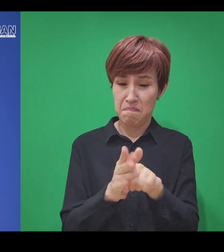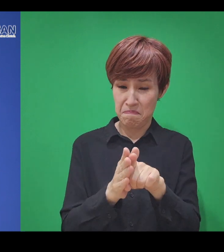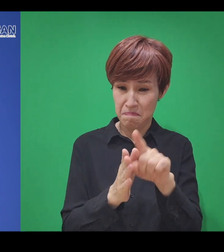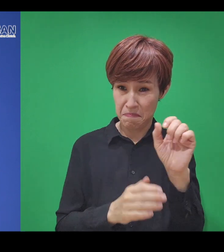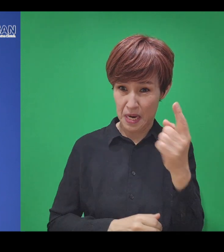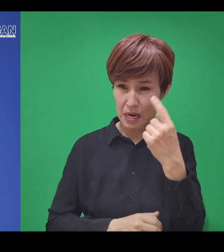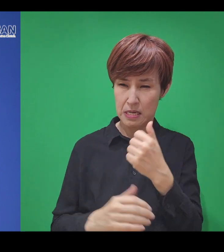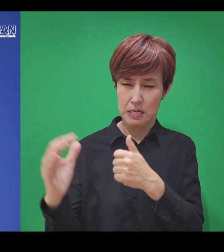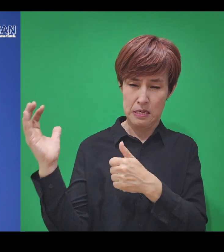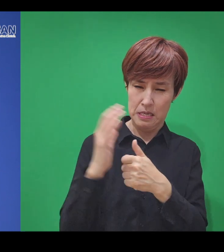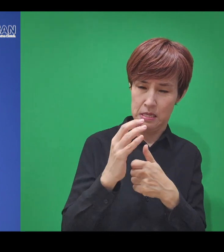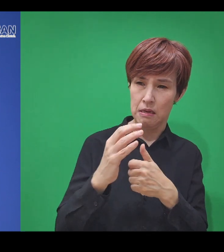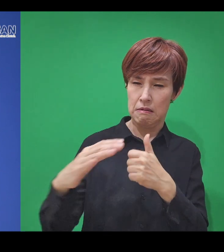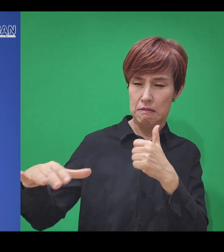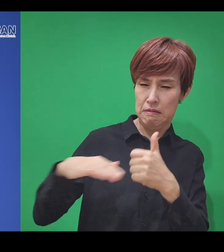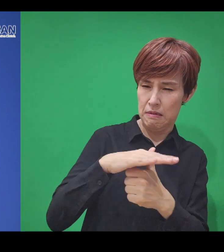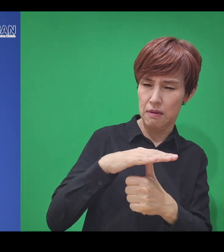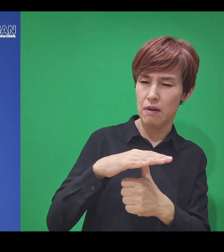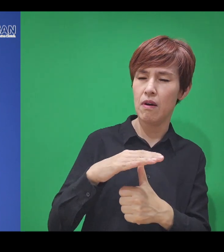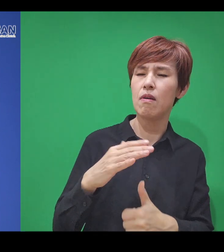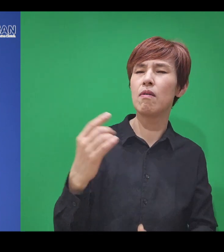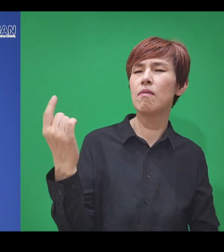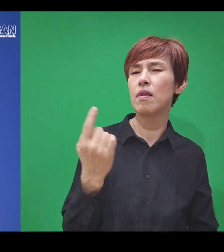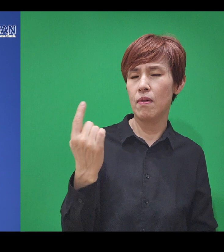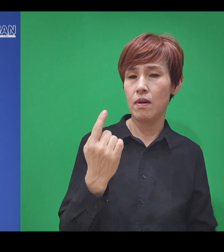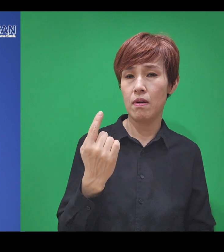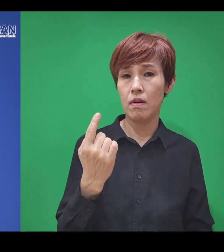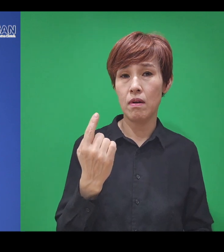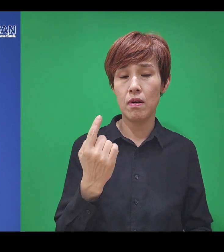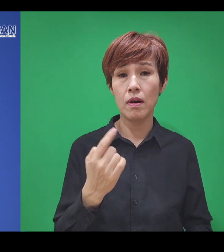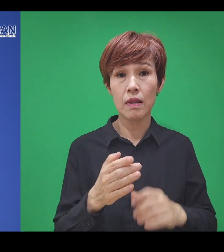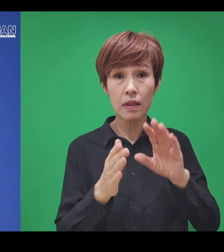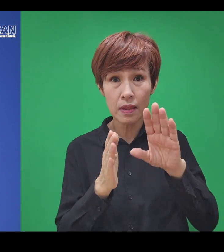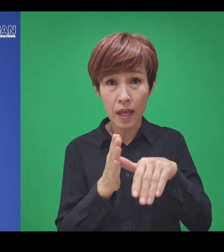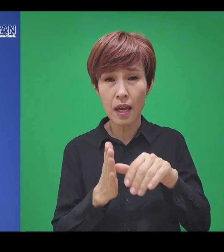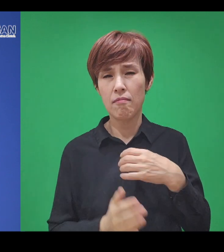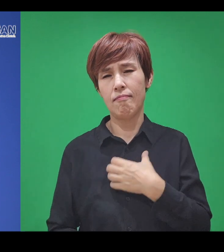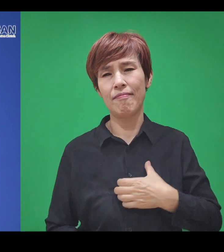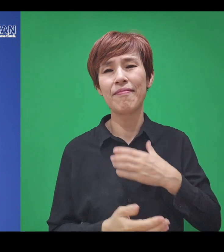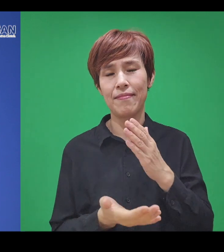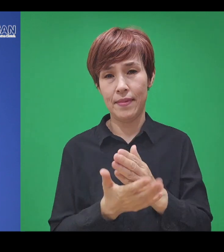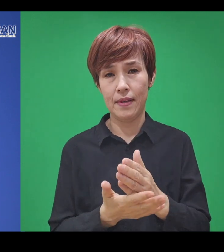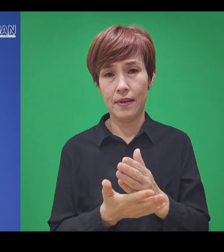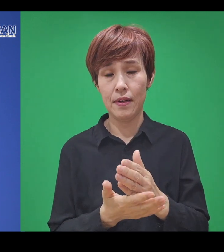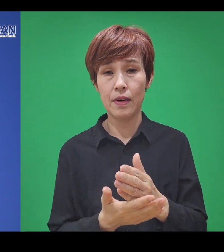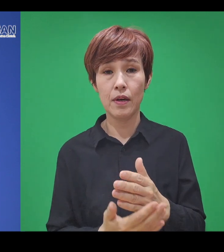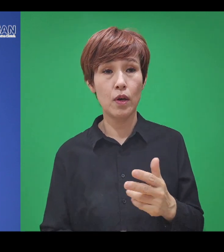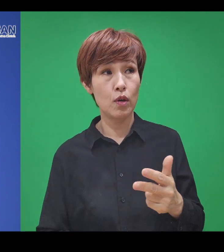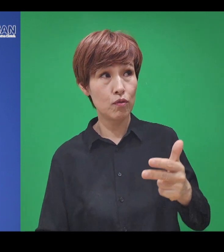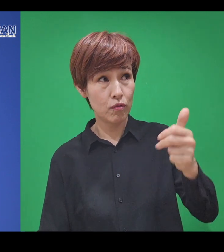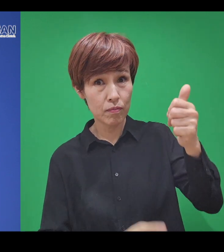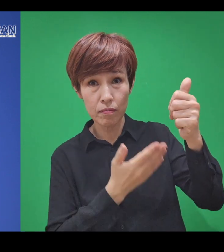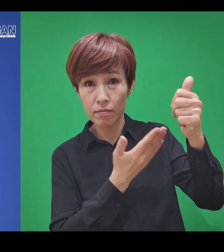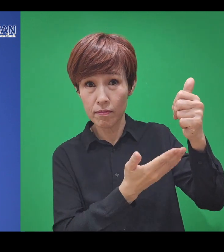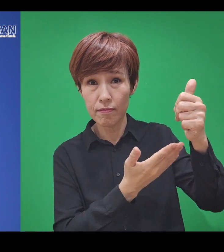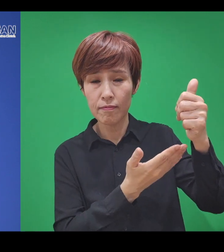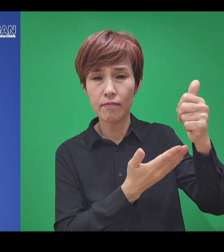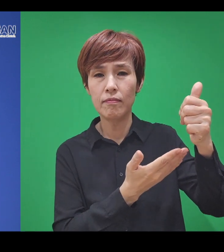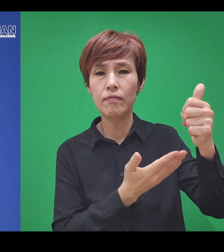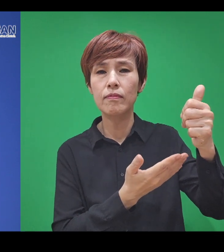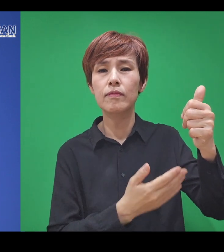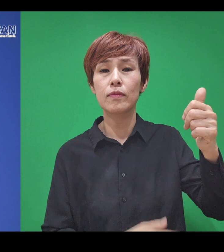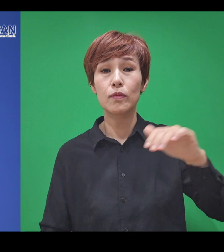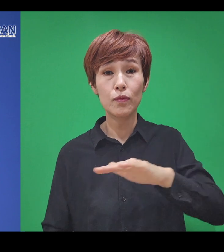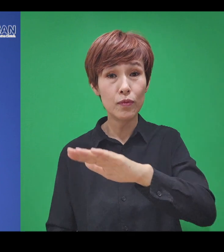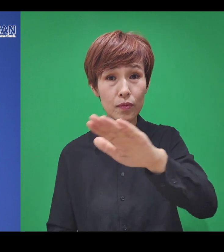그때 염려하지 말라는 거예요. 이성을 만드신 우리의 구주께서, 언어를 만드신 우리의